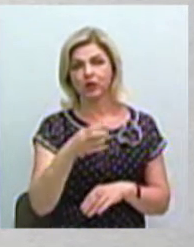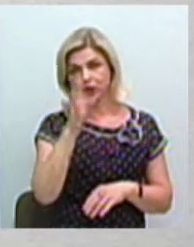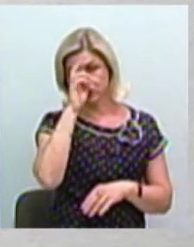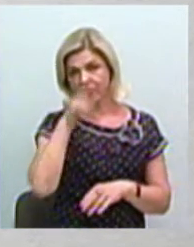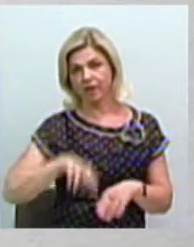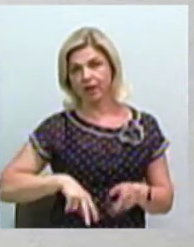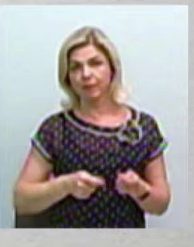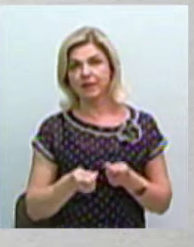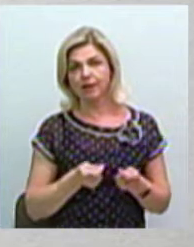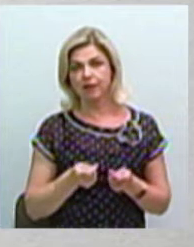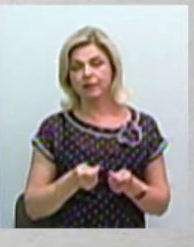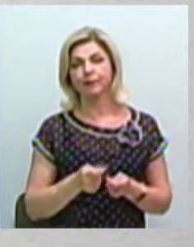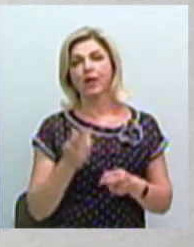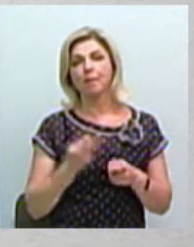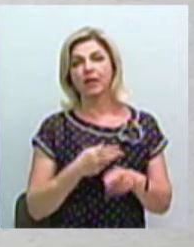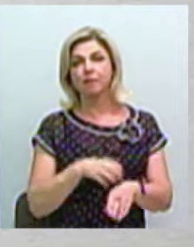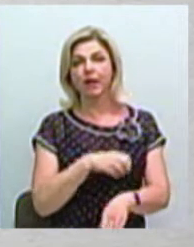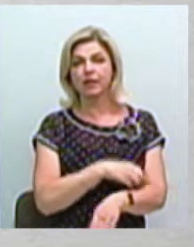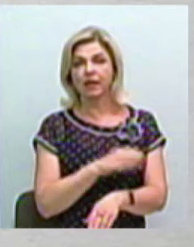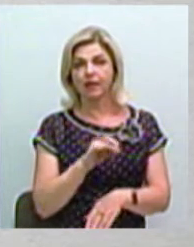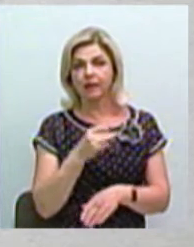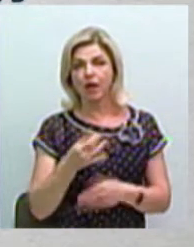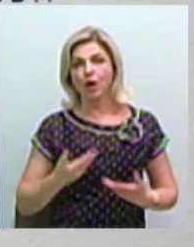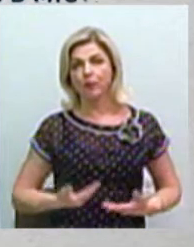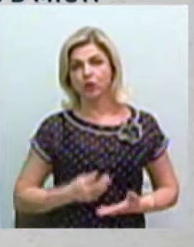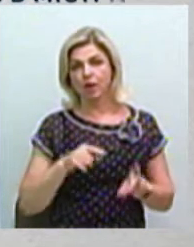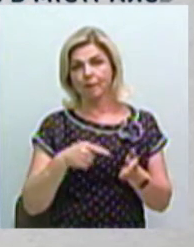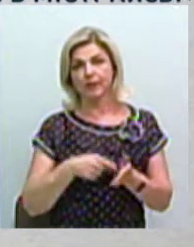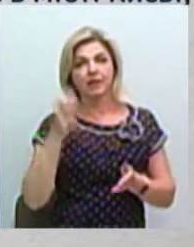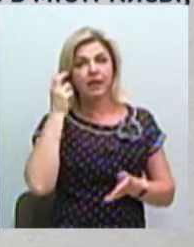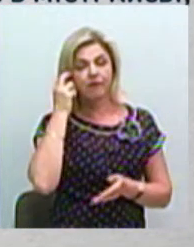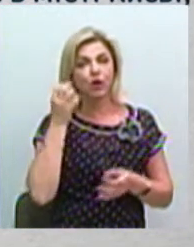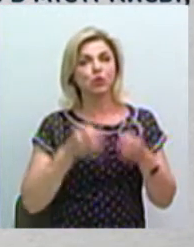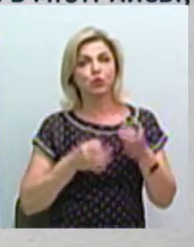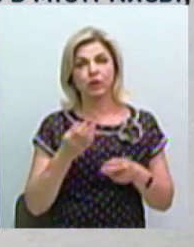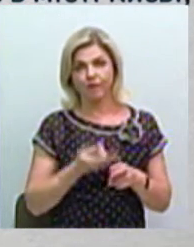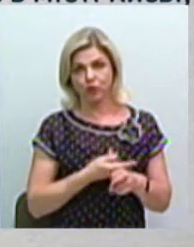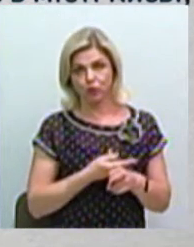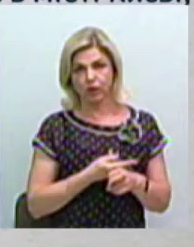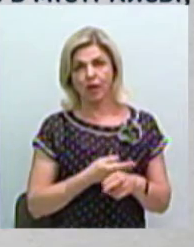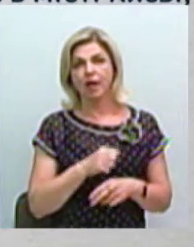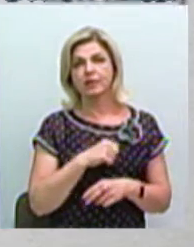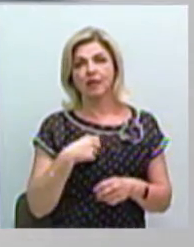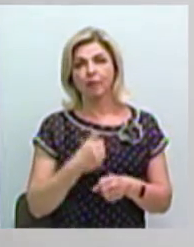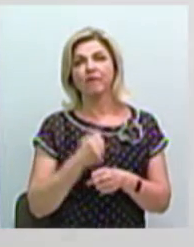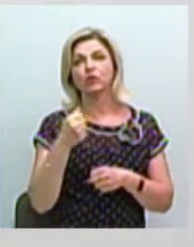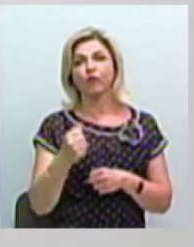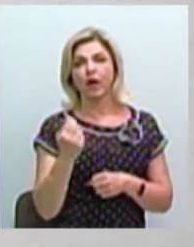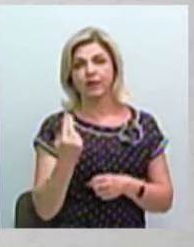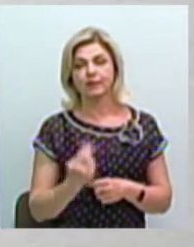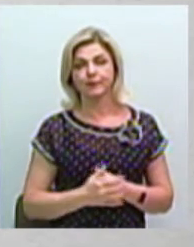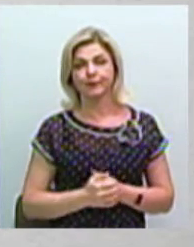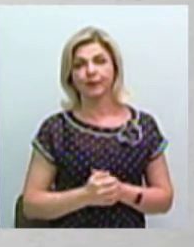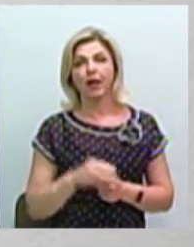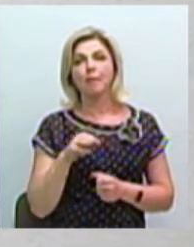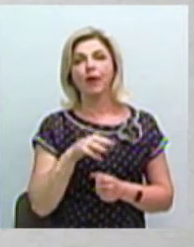державної адміністрації. Безпартійний. Проживає в місті Києві. Судимість відсутня. Самовисуванець.